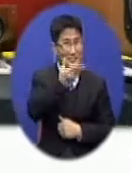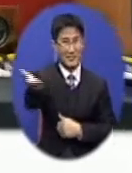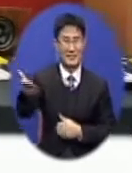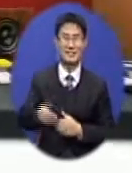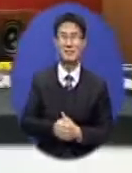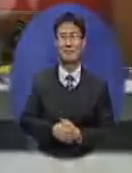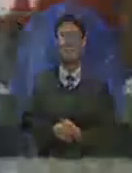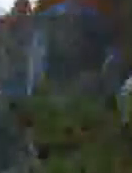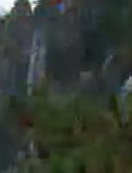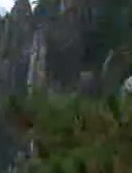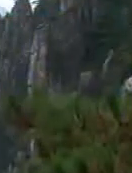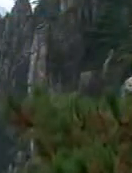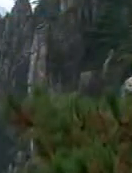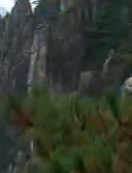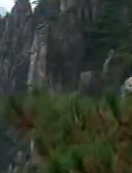주세요.